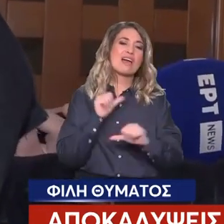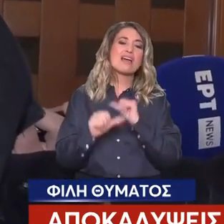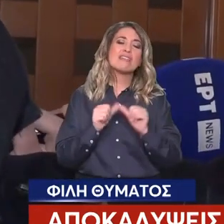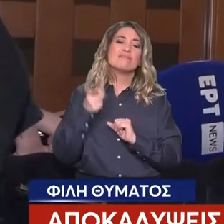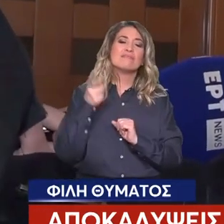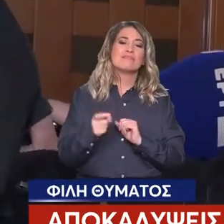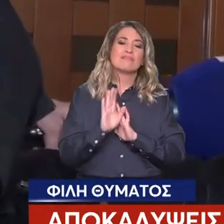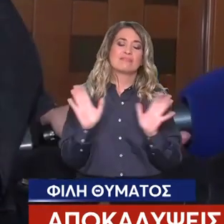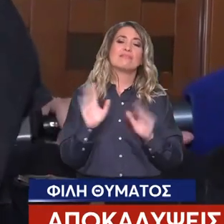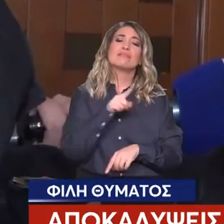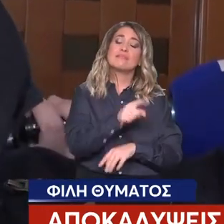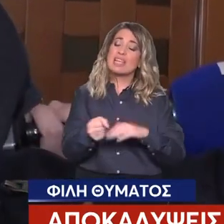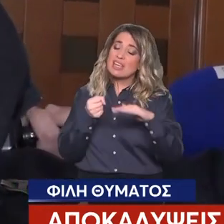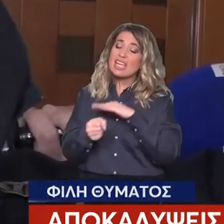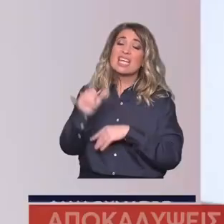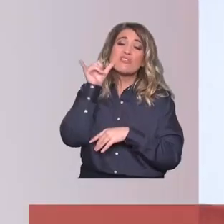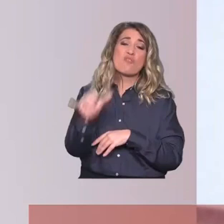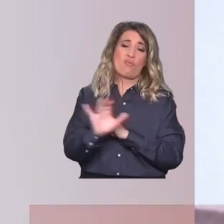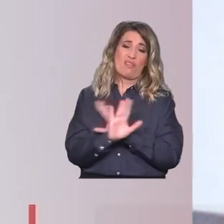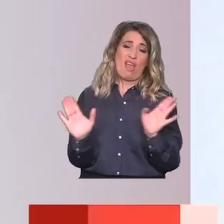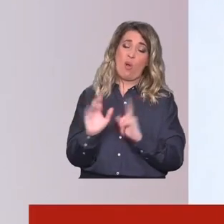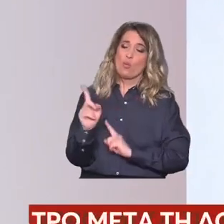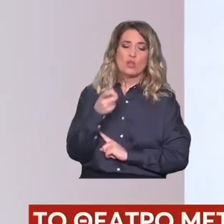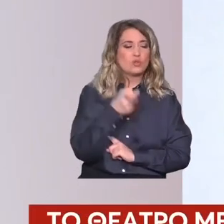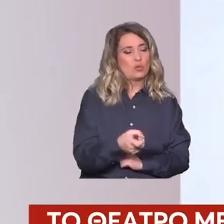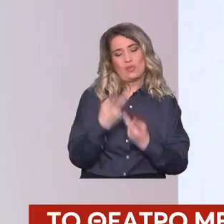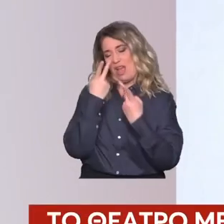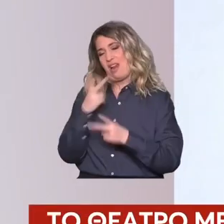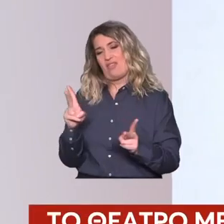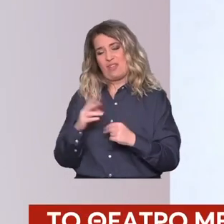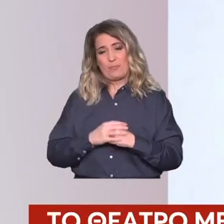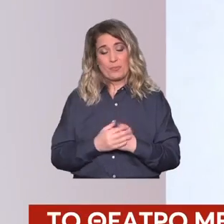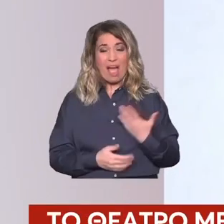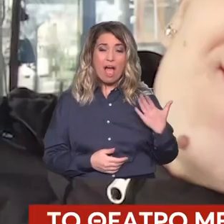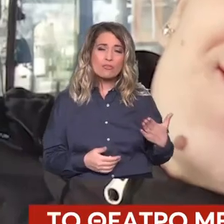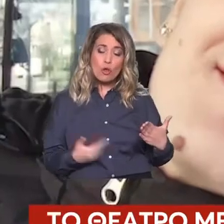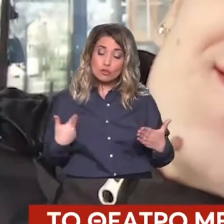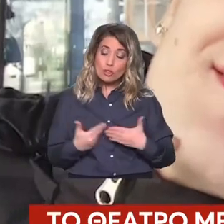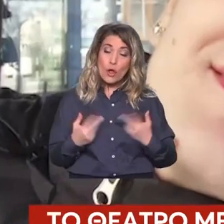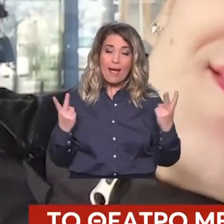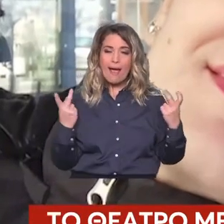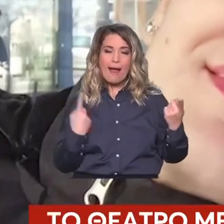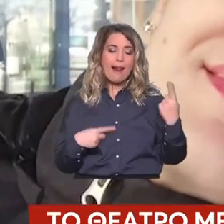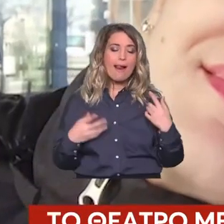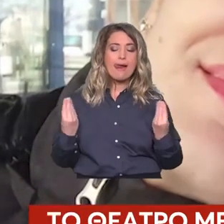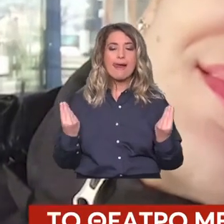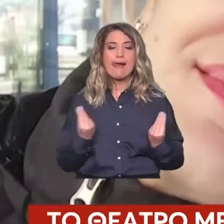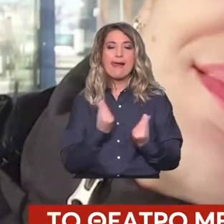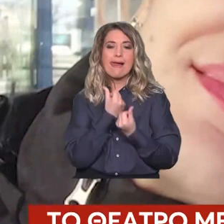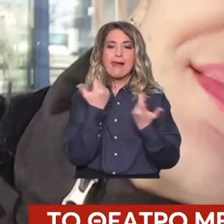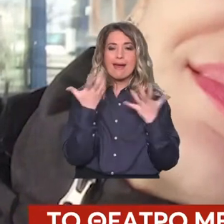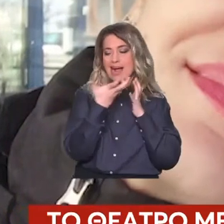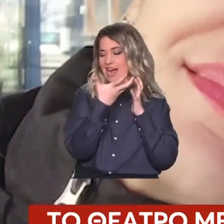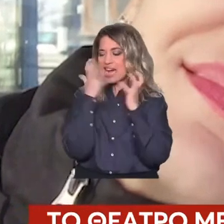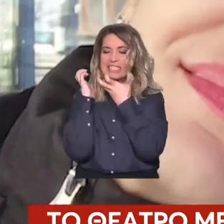και να μένουν μέχρι να πεθάνουν μες στη φυλακή. Παρά το θέατρο που έπαιζε για μέρες ο σύντροφος της 41χρονης, ο κλοιός των αστυνομικών γύρω από τον ίδιο και τον